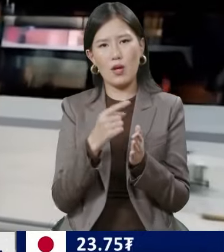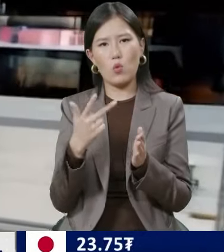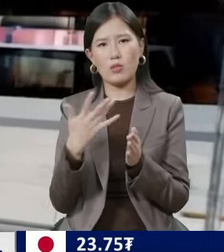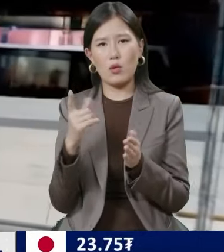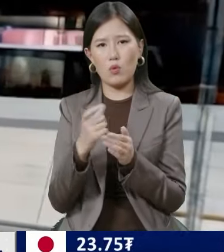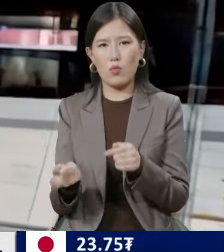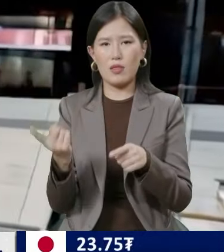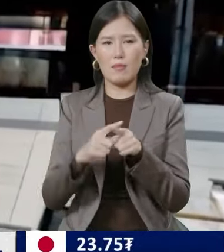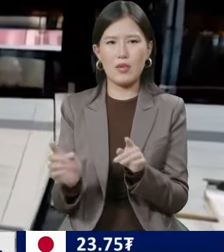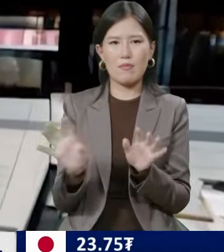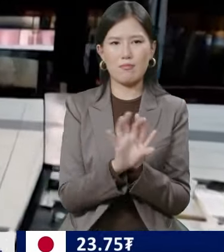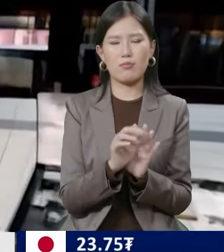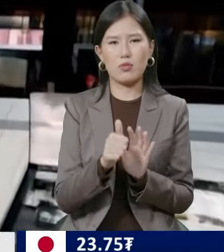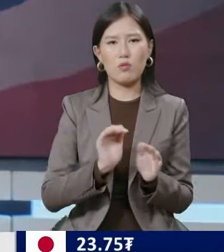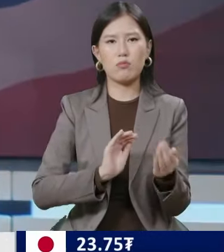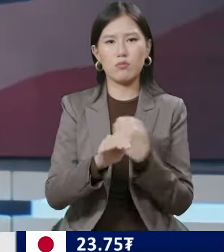гарчээ.